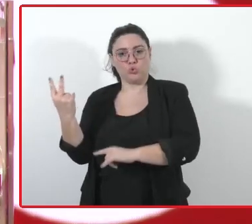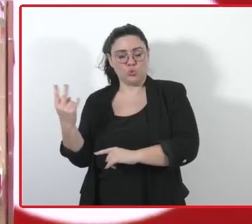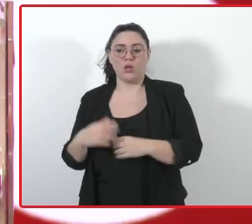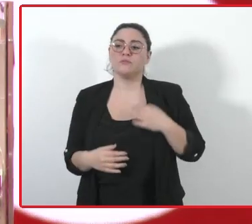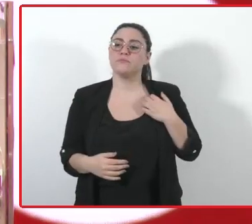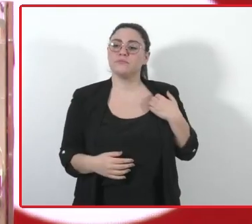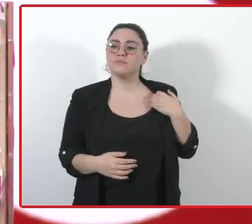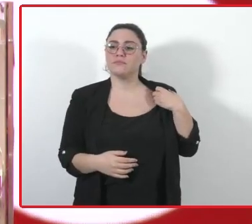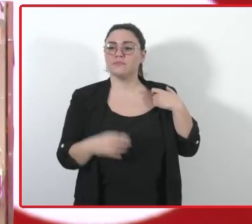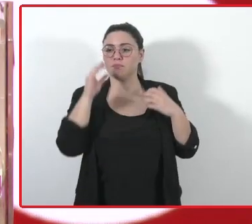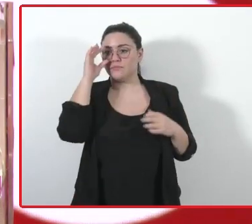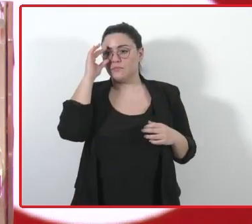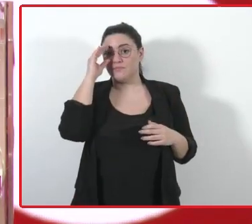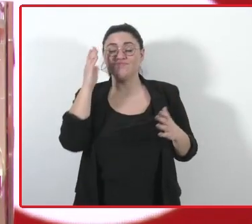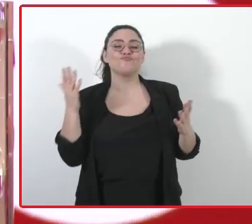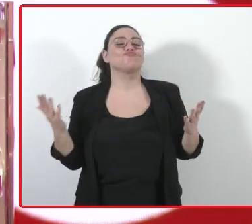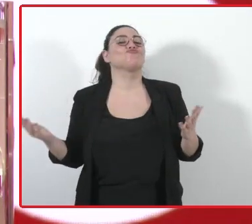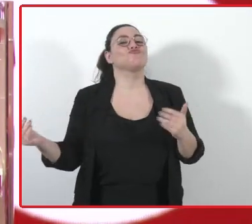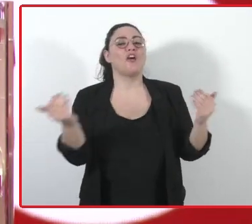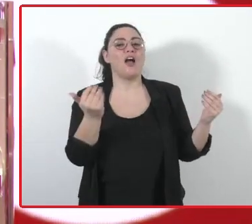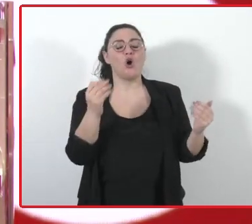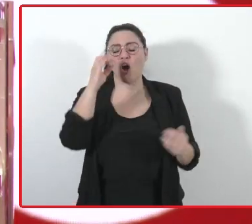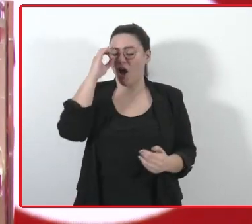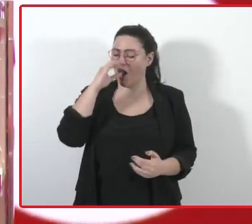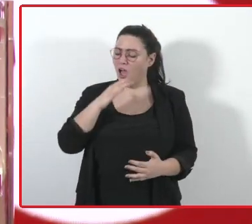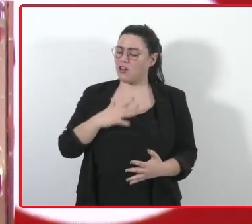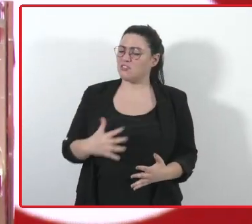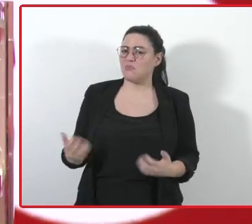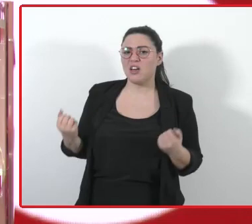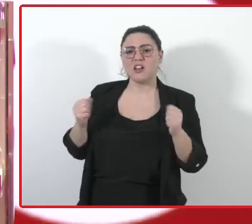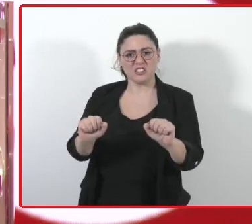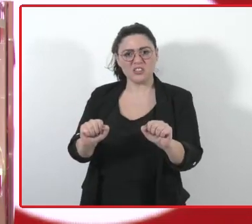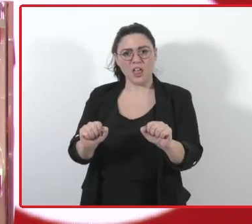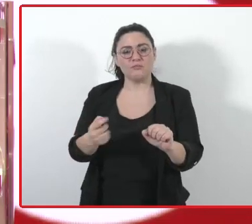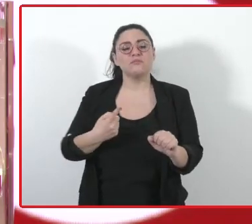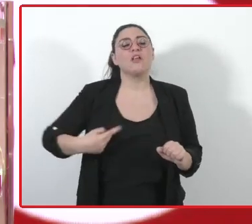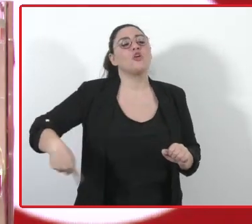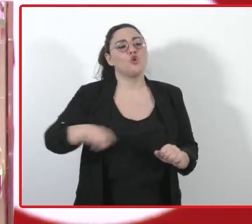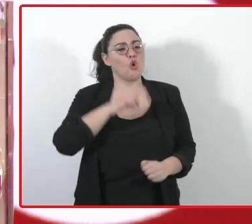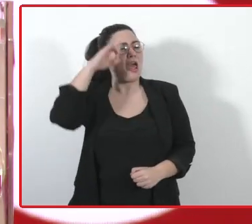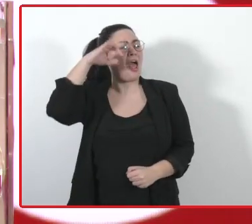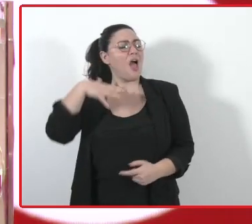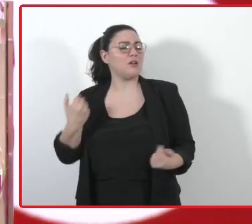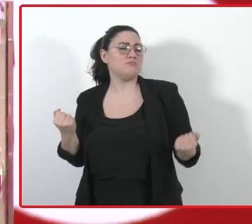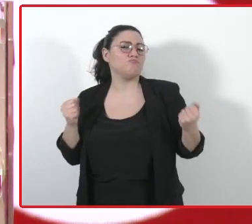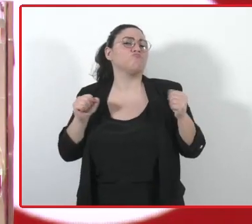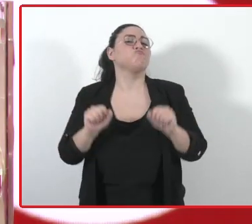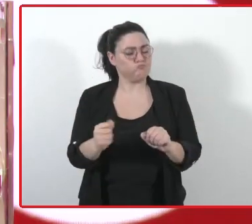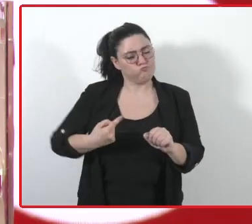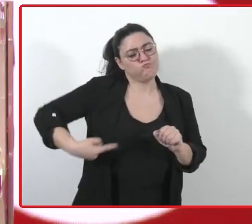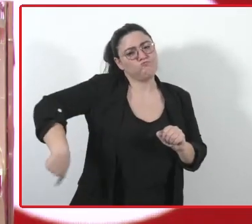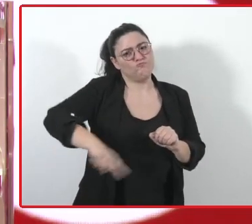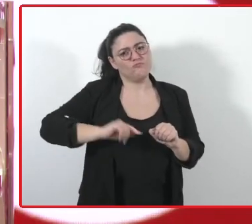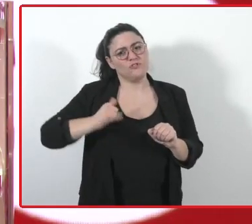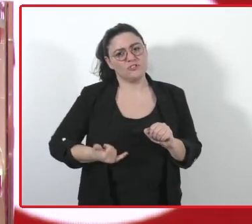Ciao anime resistenti Noi siamo anime resistenti e il